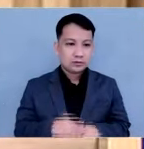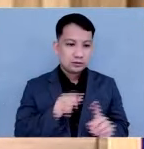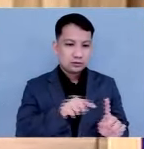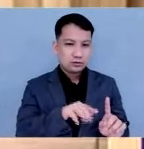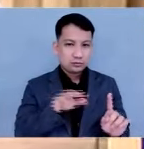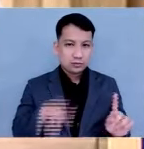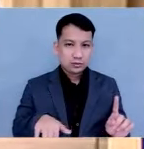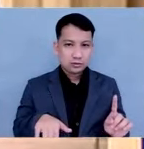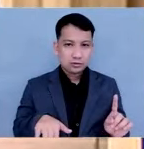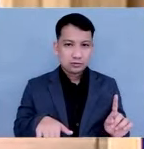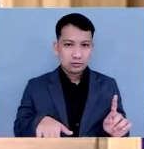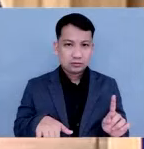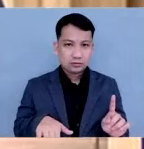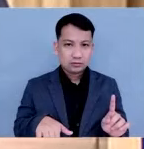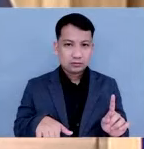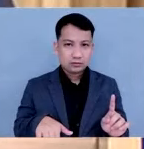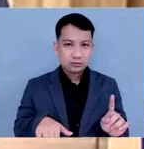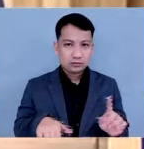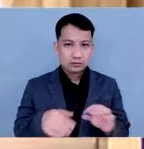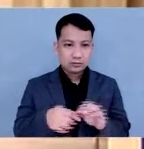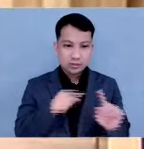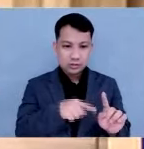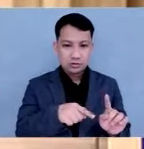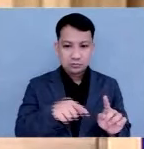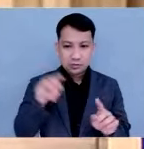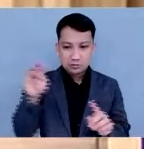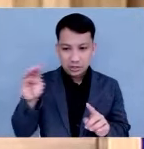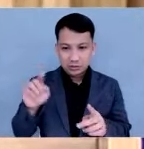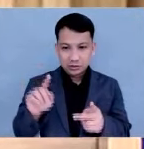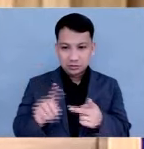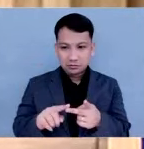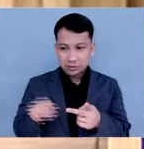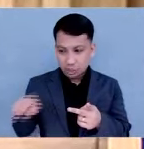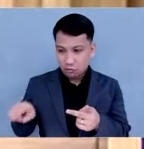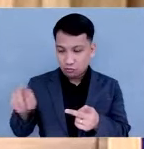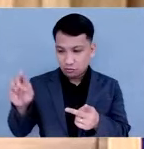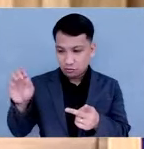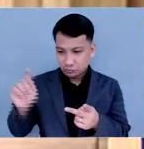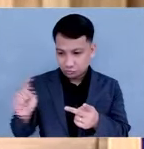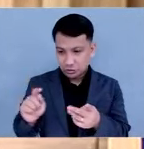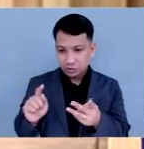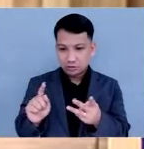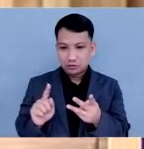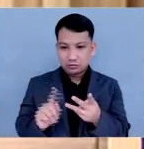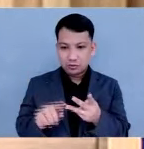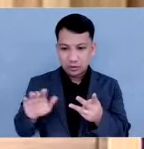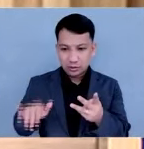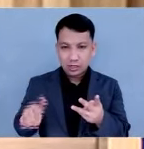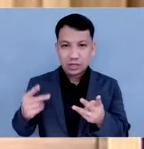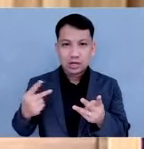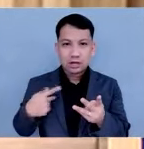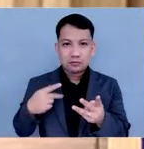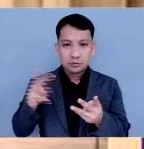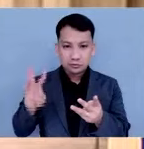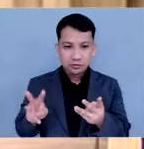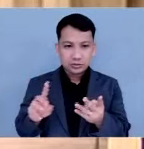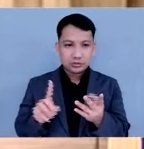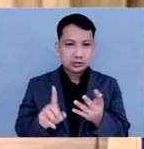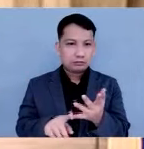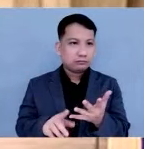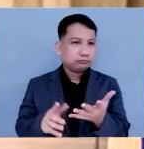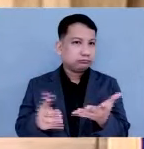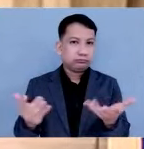ay pang Lunes, ikaw ay pang Tuesday, ikaw ay pang Wednesday,